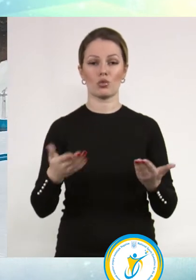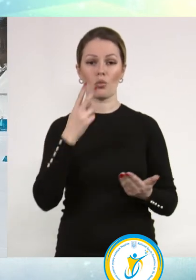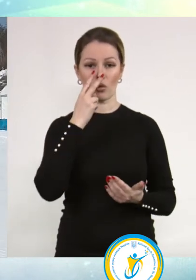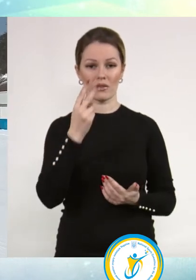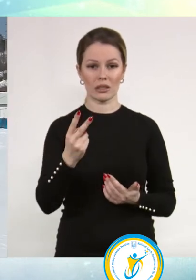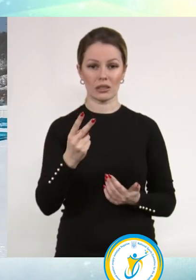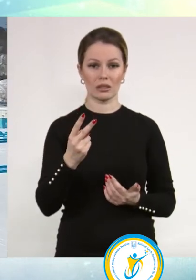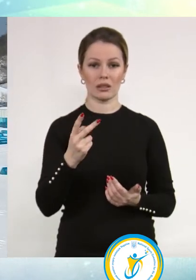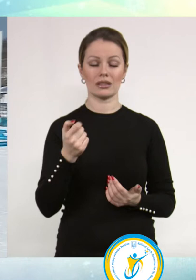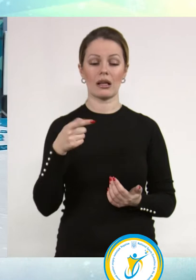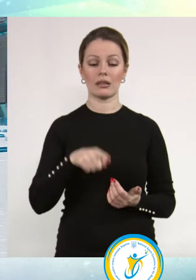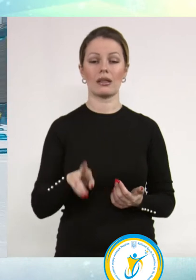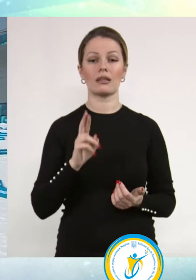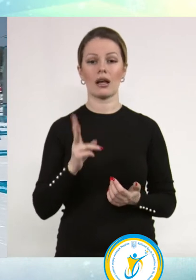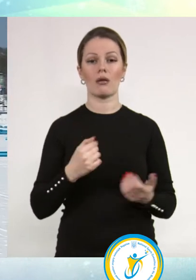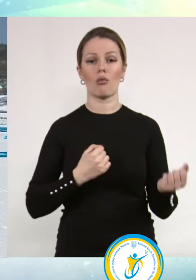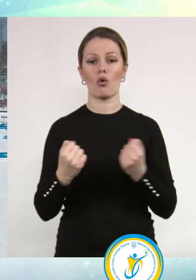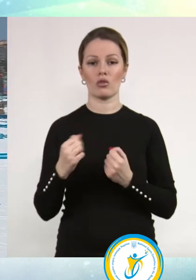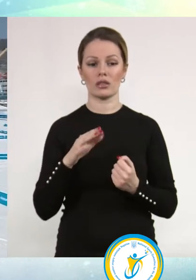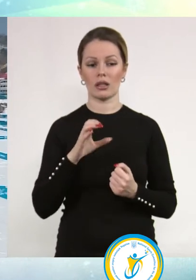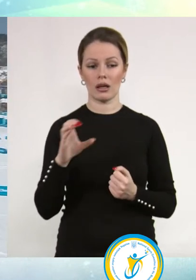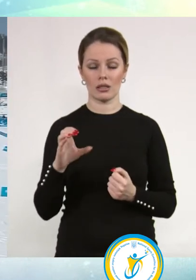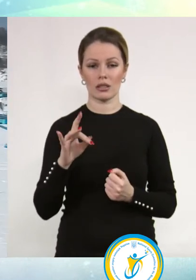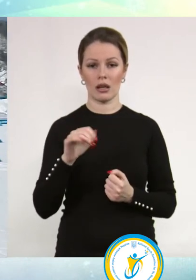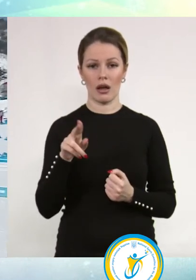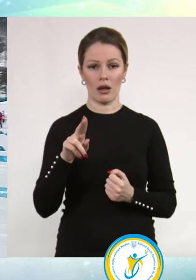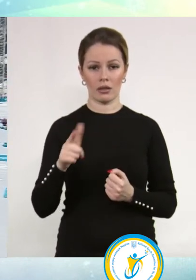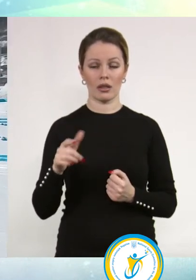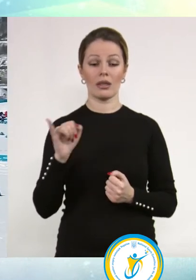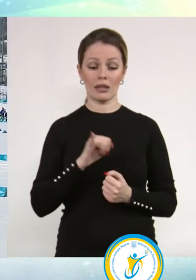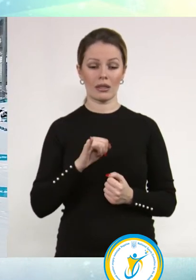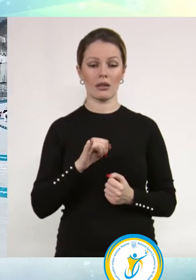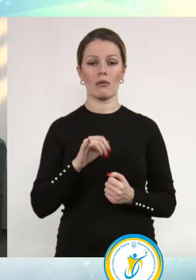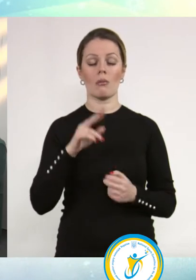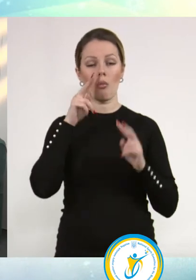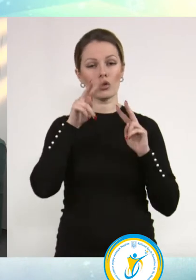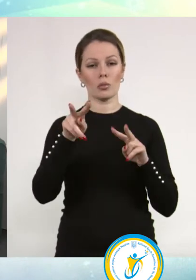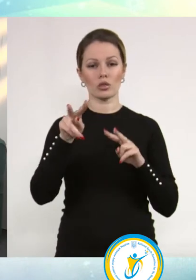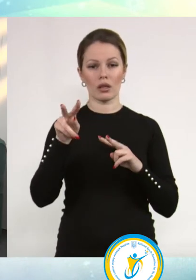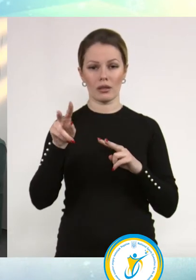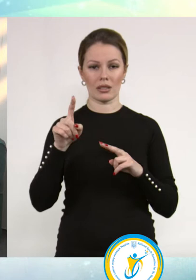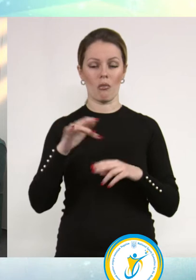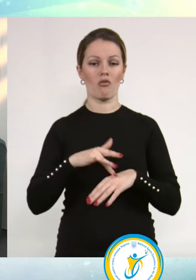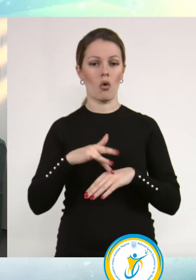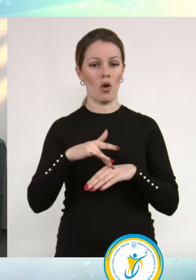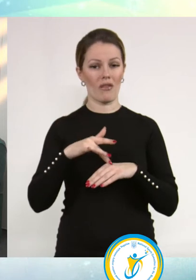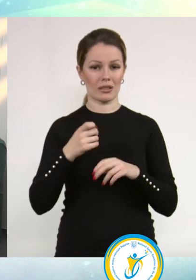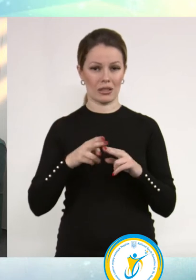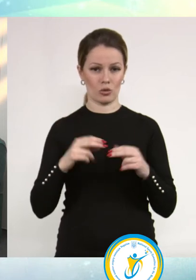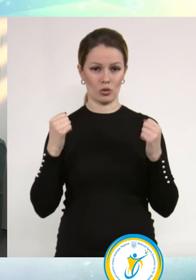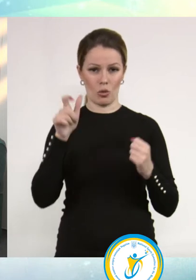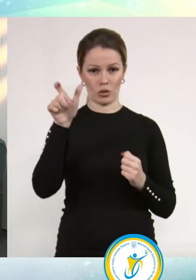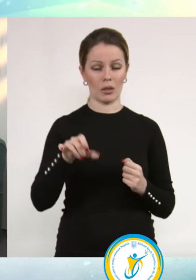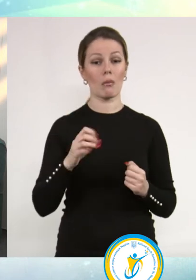таки, я пропоную подивитися за те, як боровся Тарас Радь. І безпосередньо